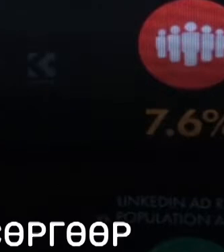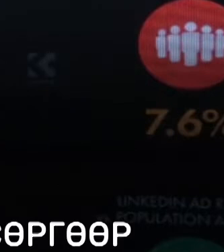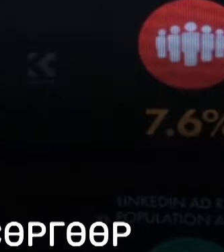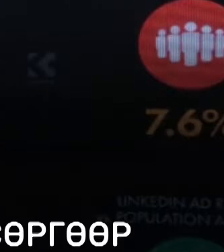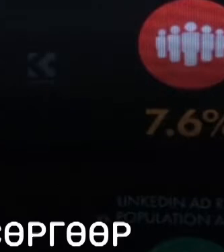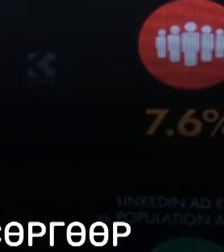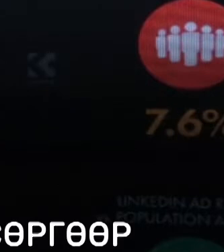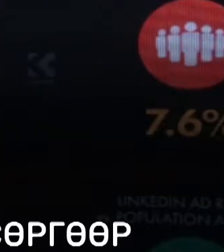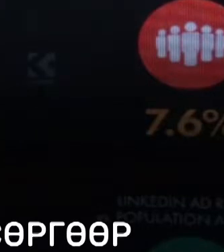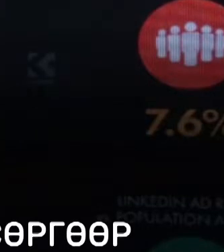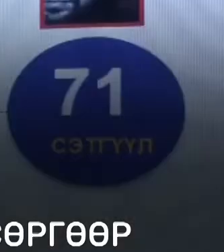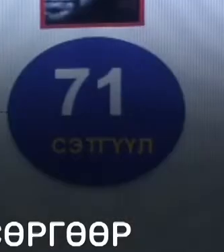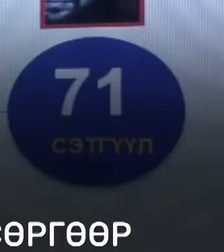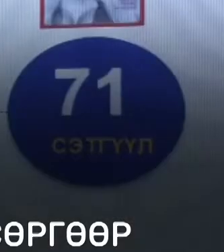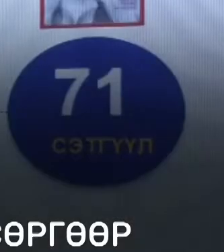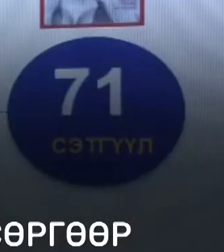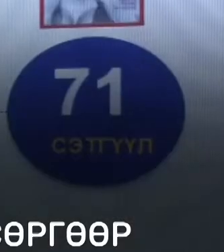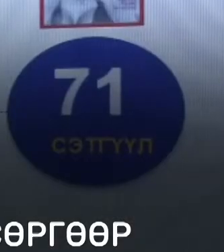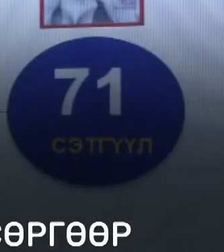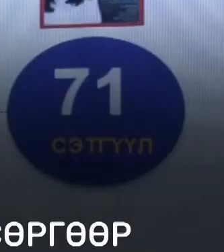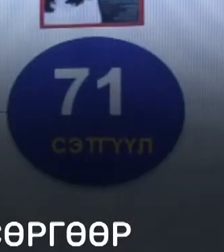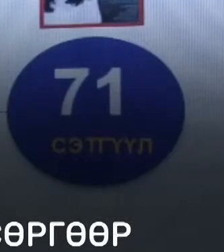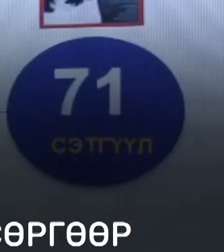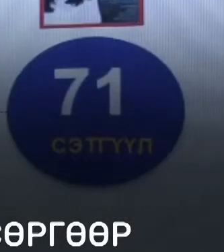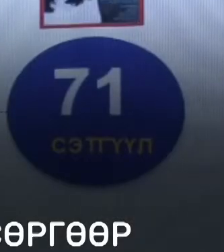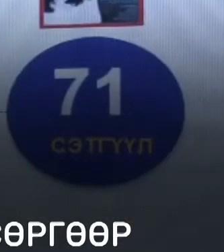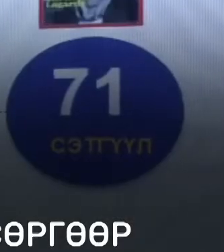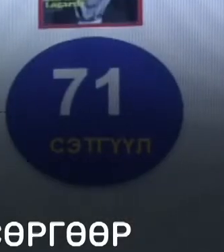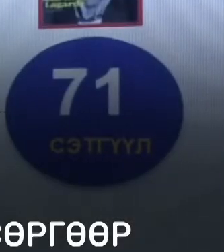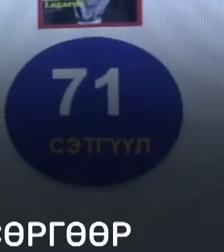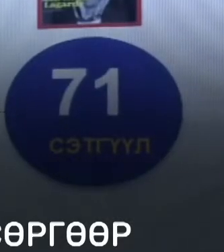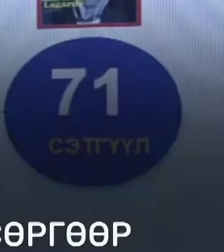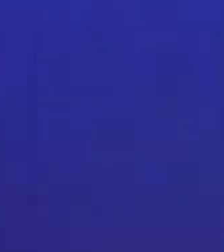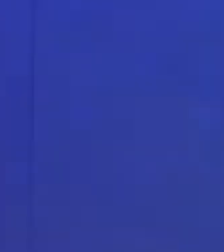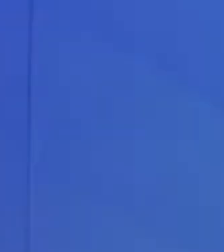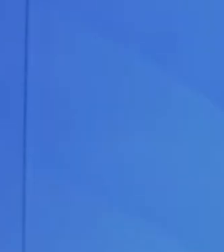Телевизүүдийн 70% нь залуучуудад сөргөөр нөлөөлөх контент гаргажээ.